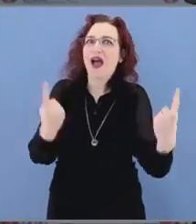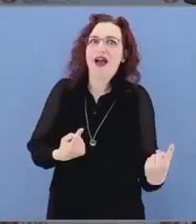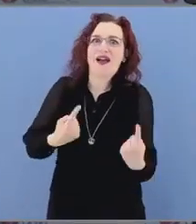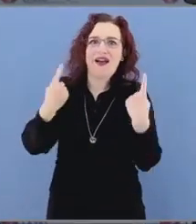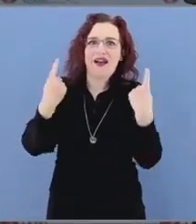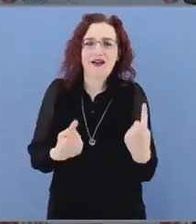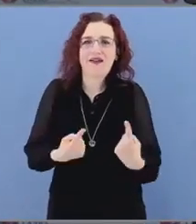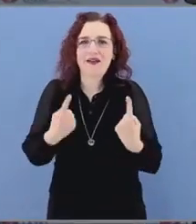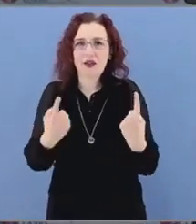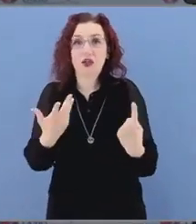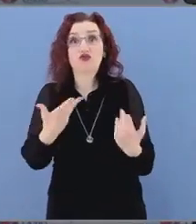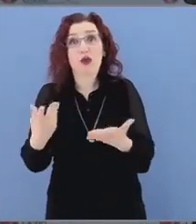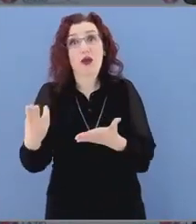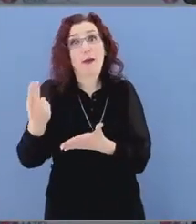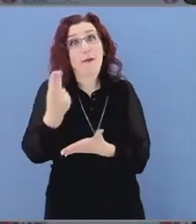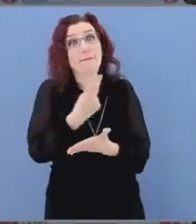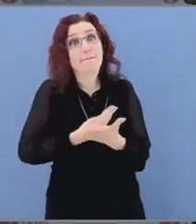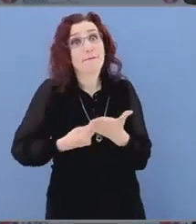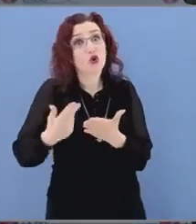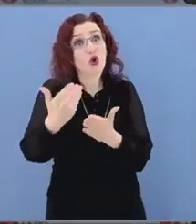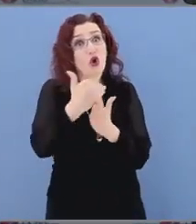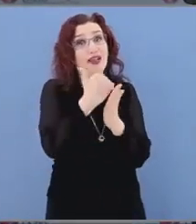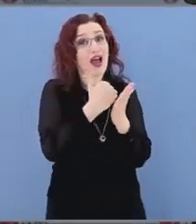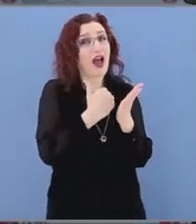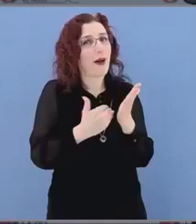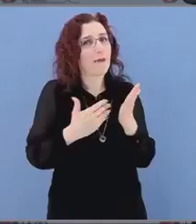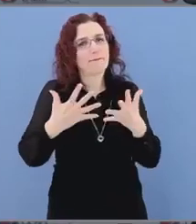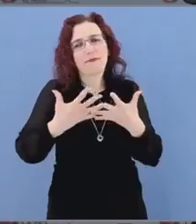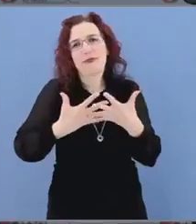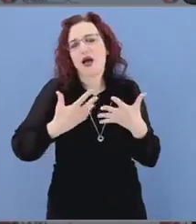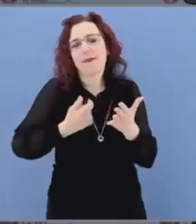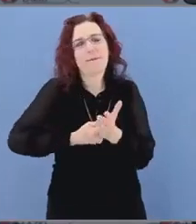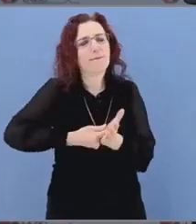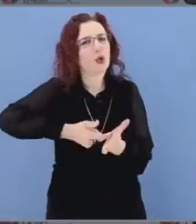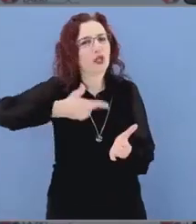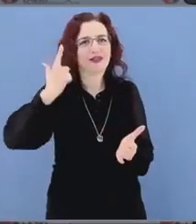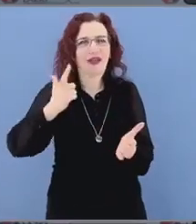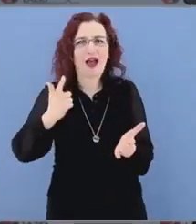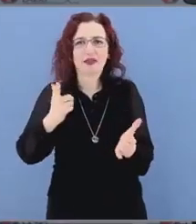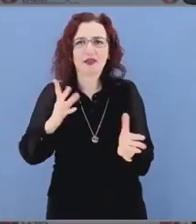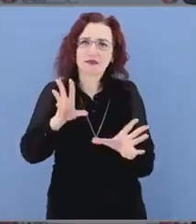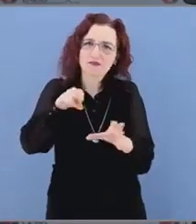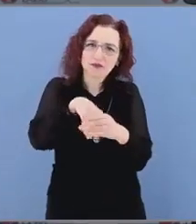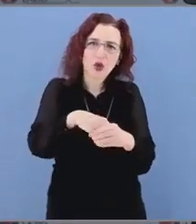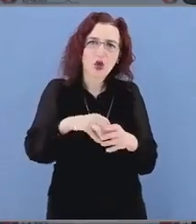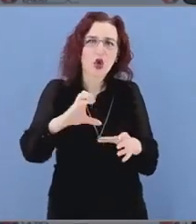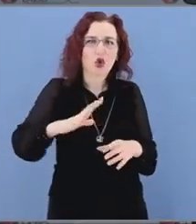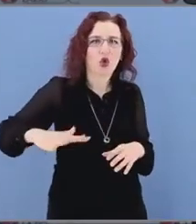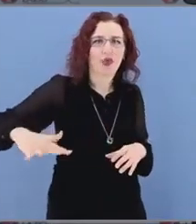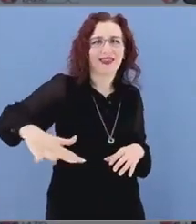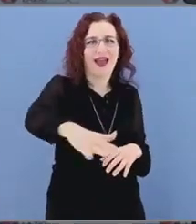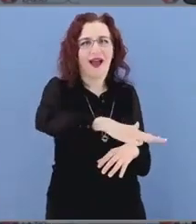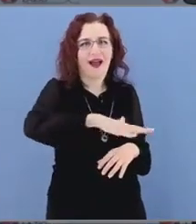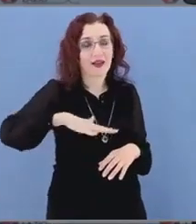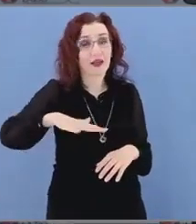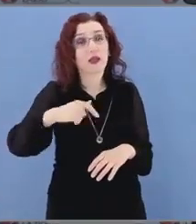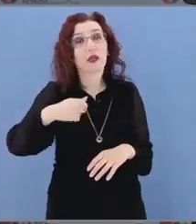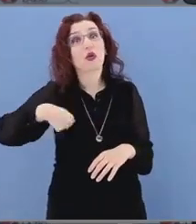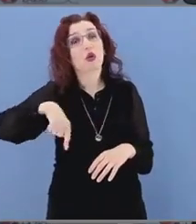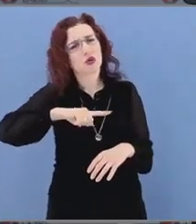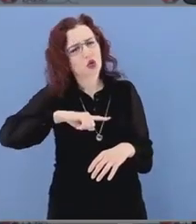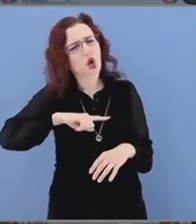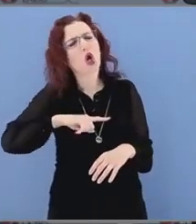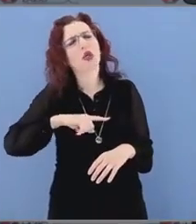molto ambizioso da parte nostra su Corviale. Noi siamo abbastanza diciamo di